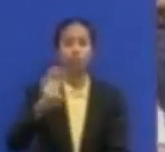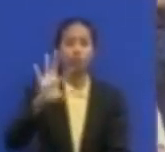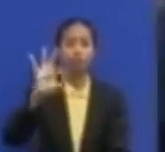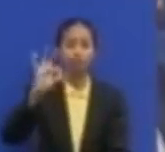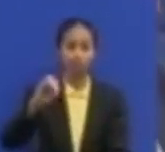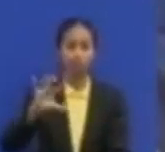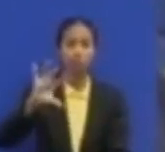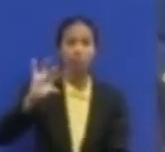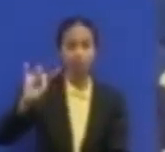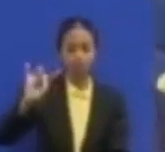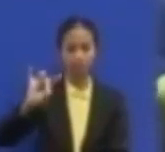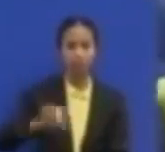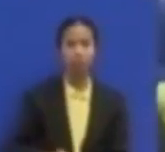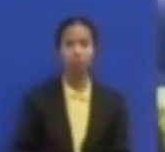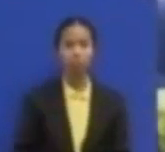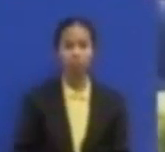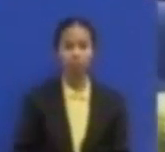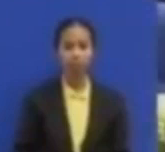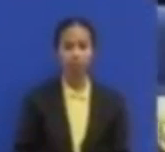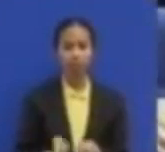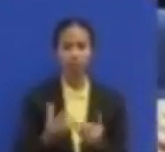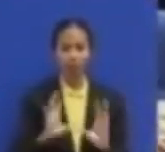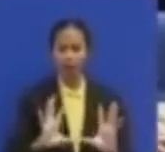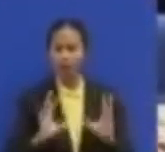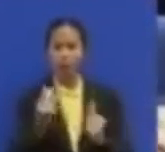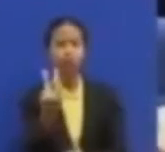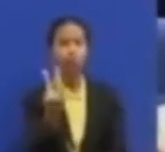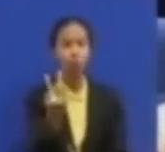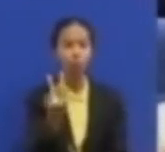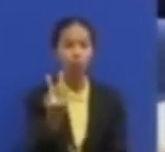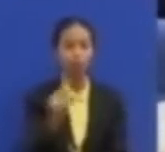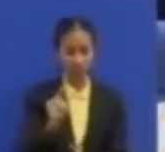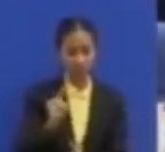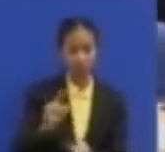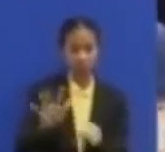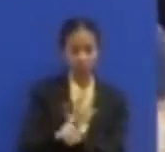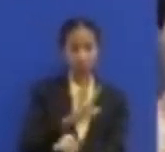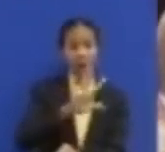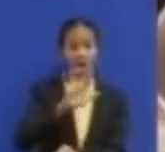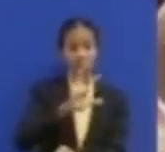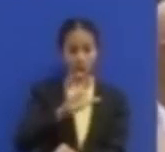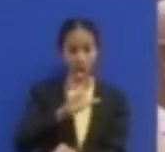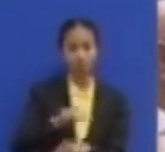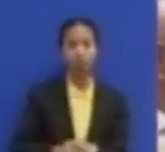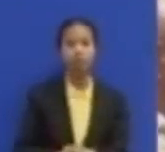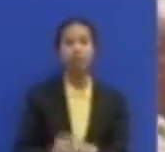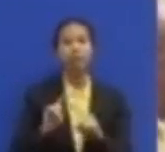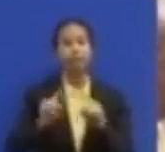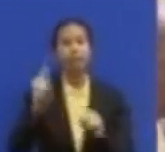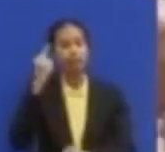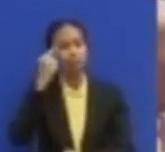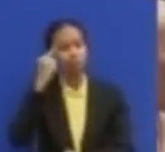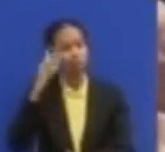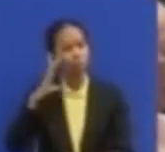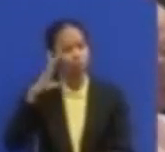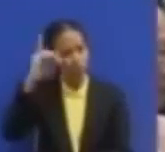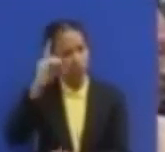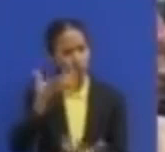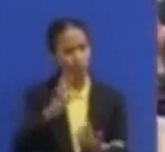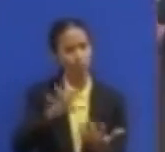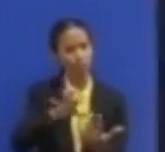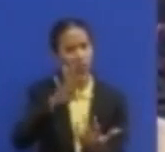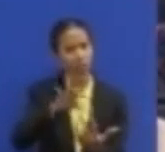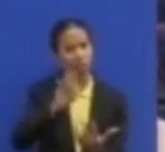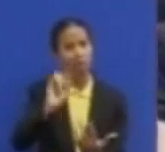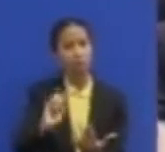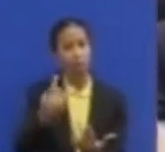498ท่าน ใช่ค่ะ นะครับหายไป2ท่านจากจำนวน500ท่านท ่ านผ ู้ ชมครับหายไปเพราะว่าพรุ่งนี้จะมีการเลือกตั้งซ่อมที่เขต